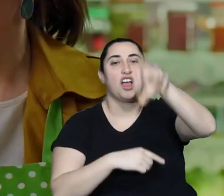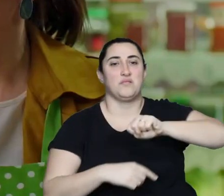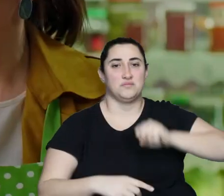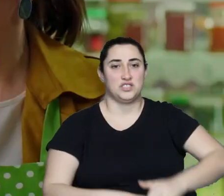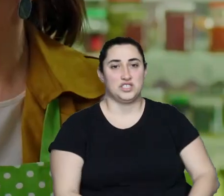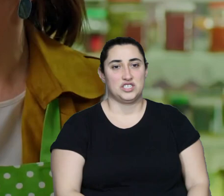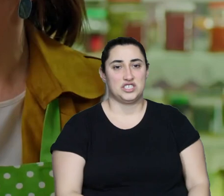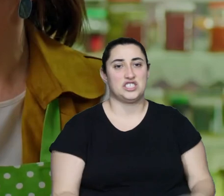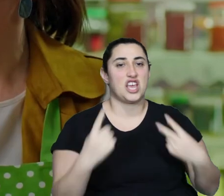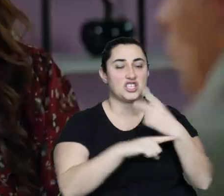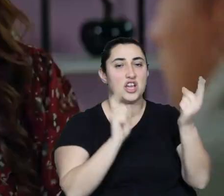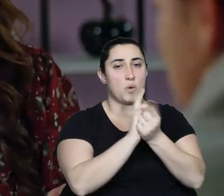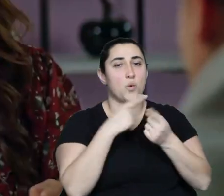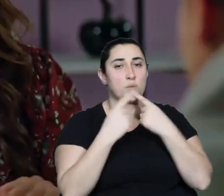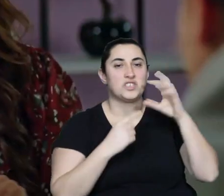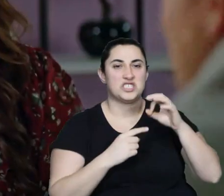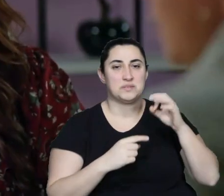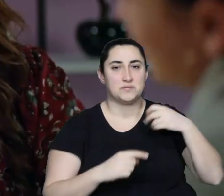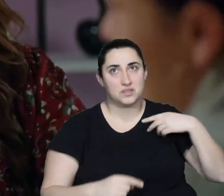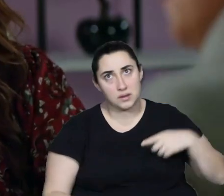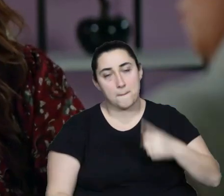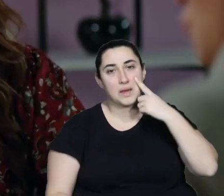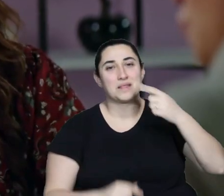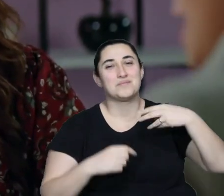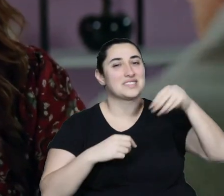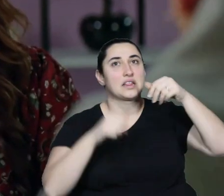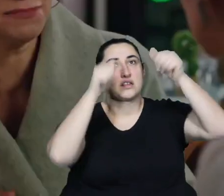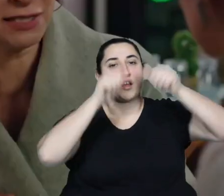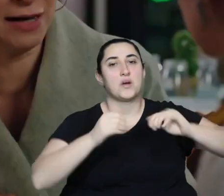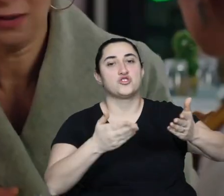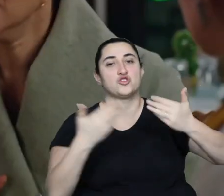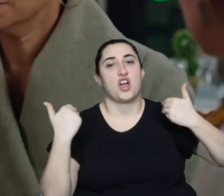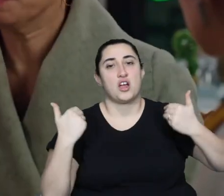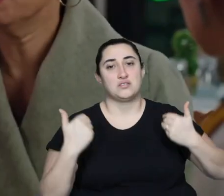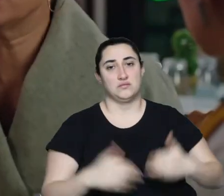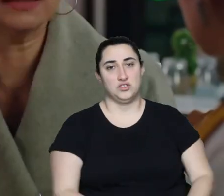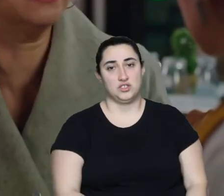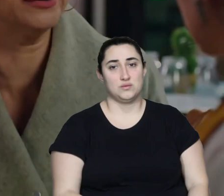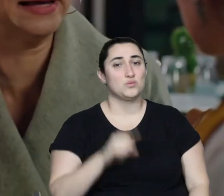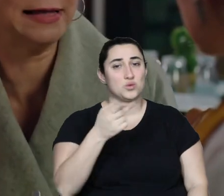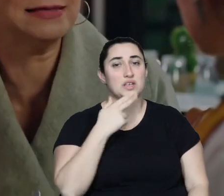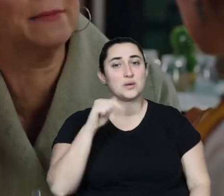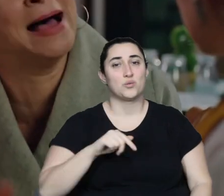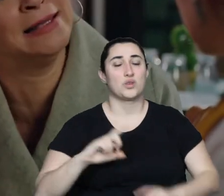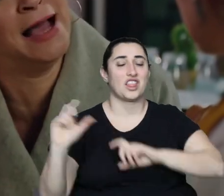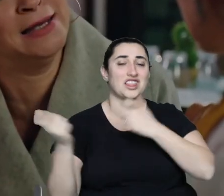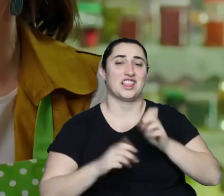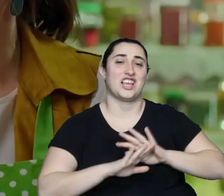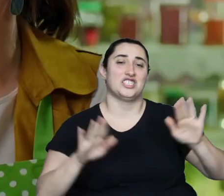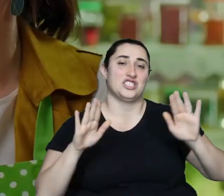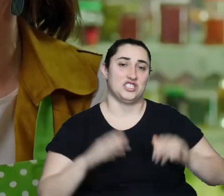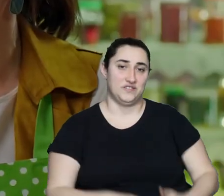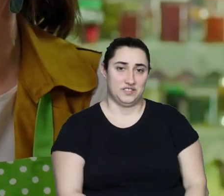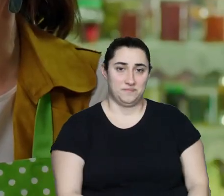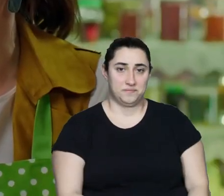alıyormuş. Yaşar'la konuşmuş. Şimdi geçerken baktım satılık tabelasını çıkartmışlar. Bu kadın buraya temelli